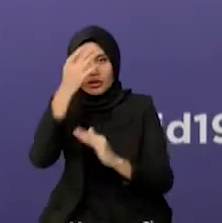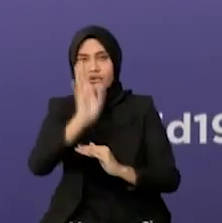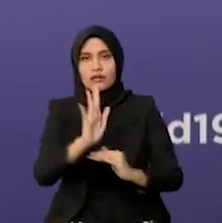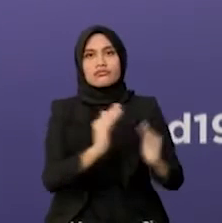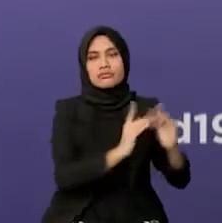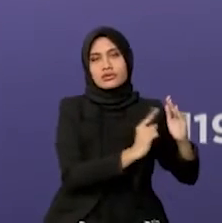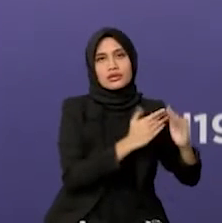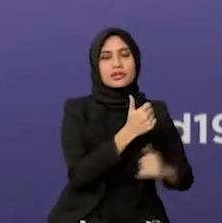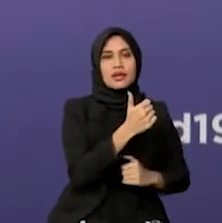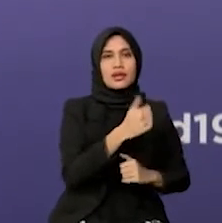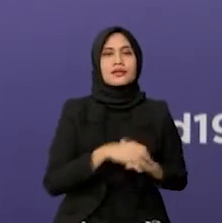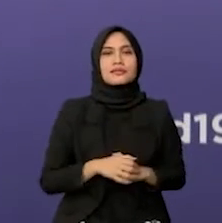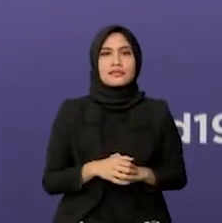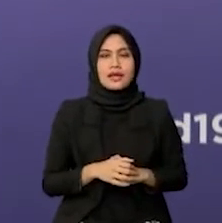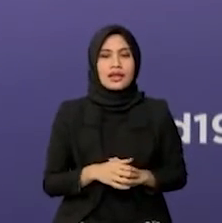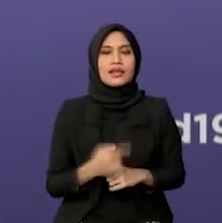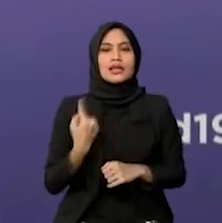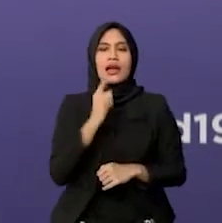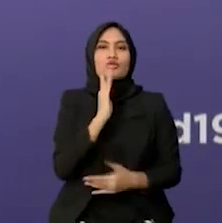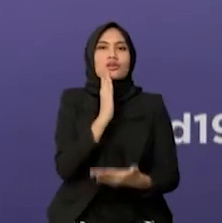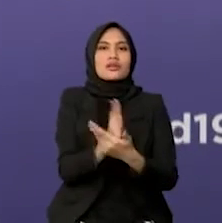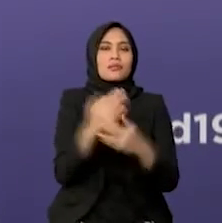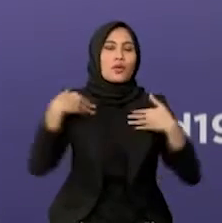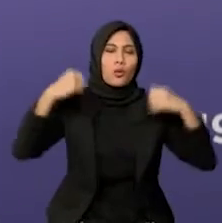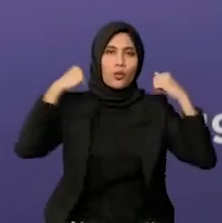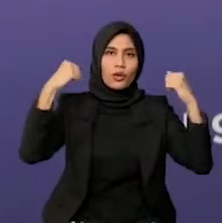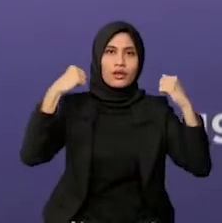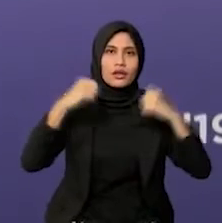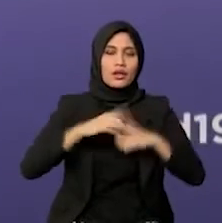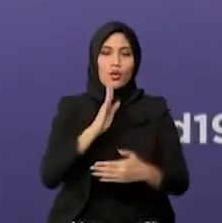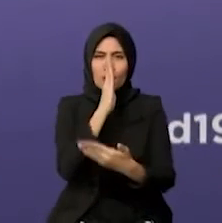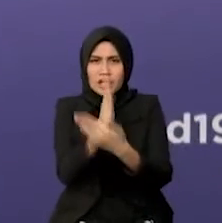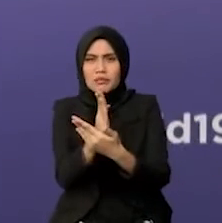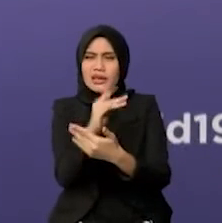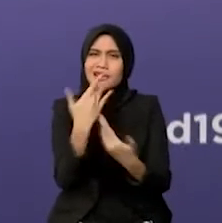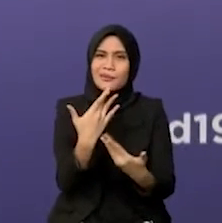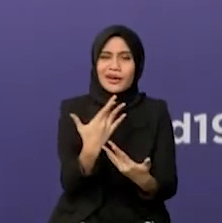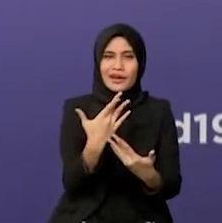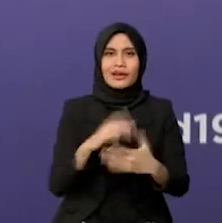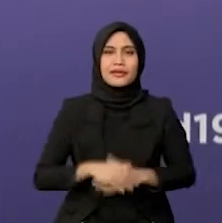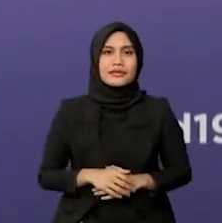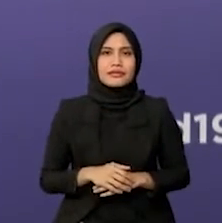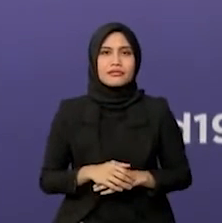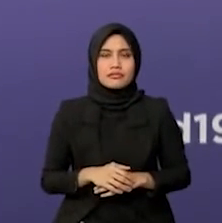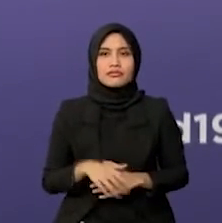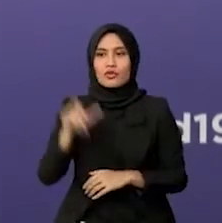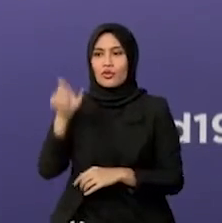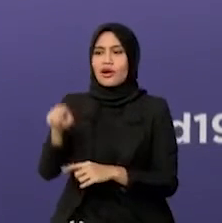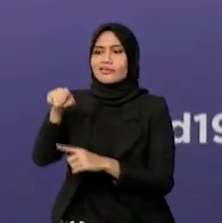casing ini Tentunya dibutuhkan disiplin yang kuat komitmen yang kuat dari yang